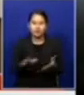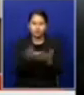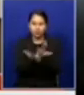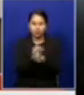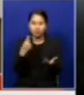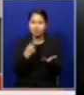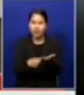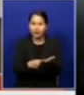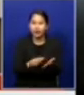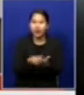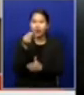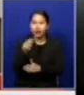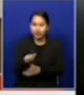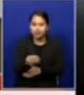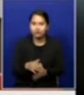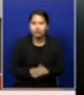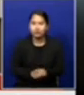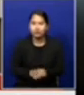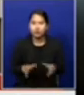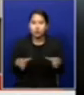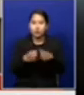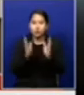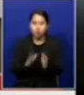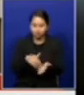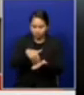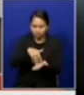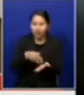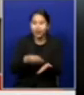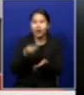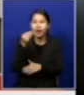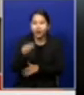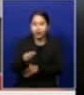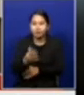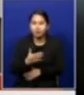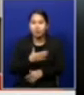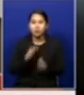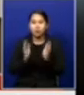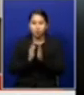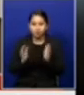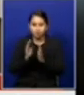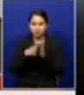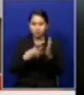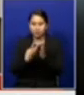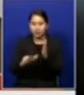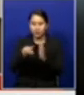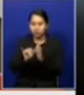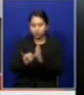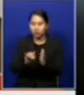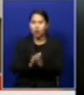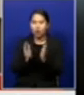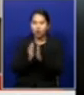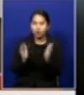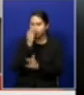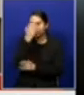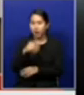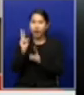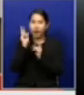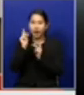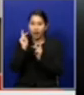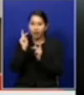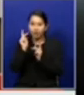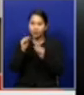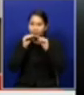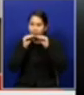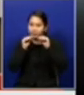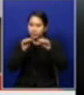นเปราะบางไอ้นี่ผมขอบคุณทีมยุทธศาสตร์พรรคเพื่อไทยที่ได้ให้ข่าวผ่านทางสื่อจนรัฐบ